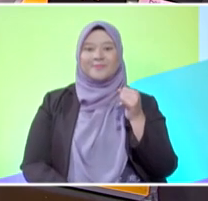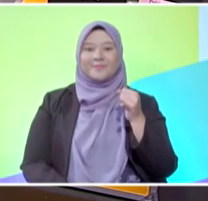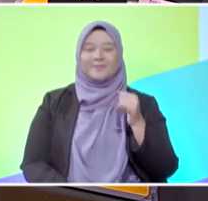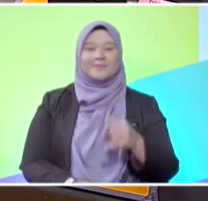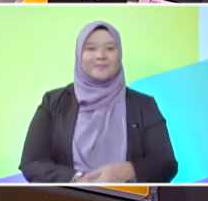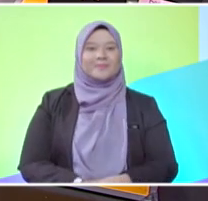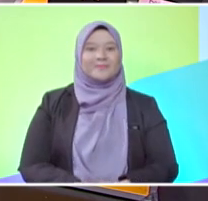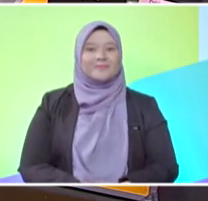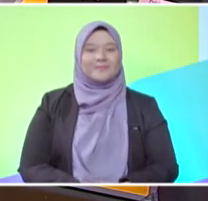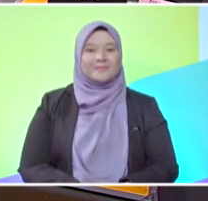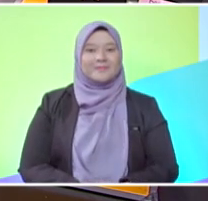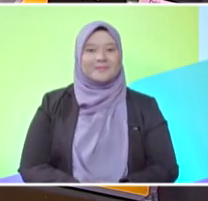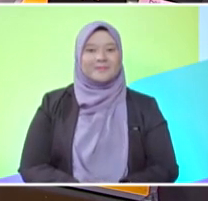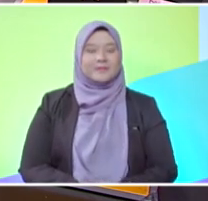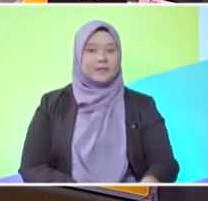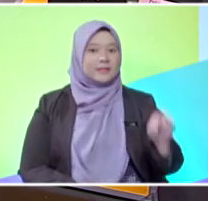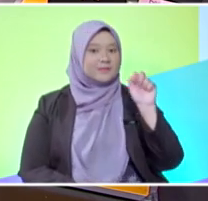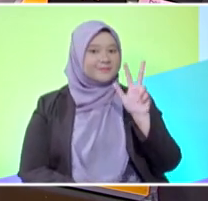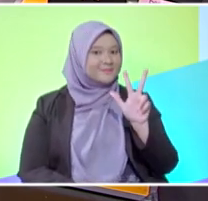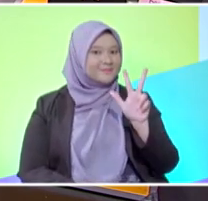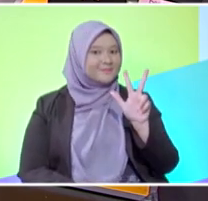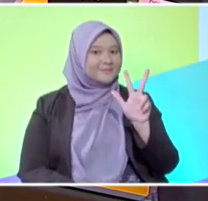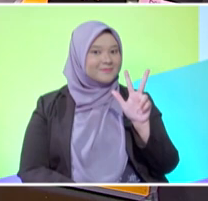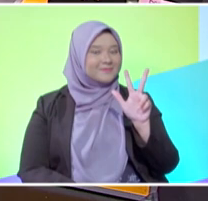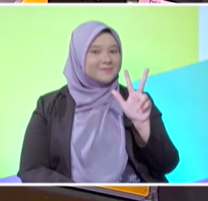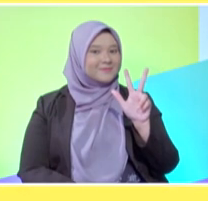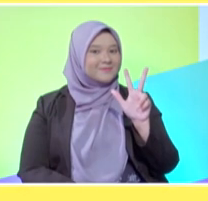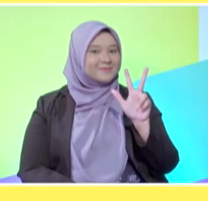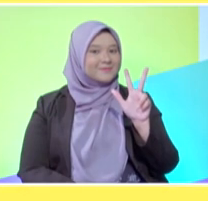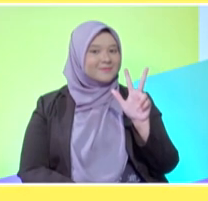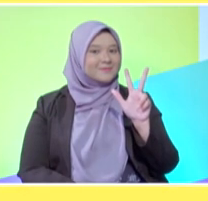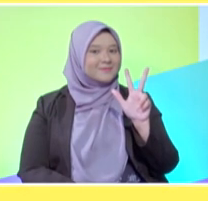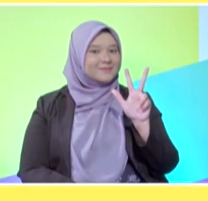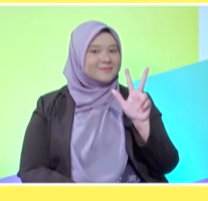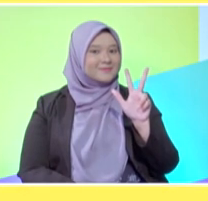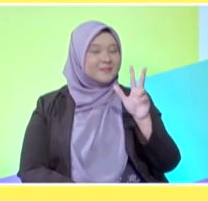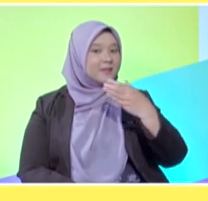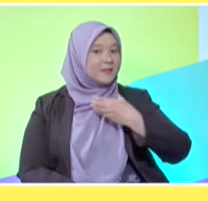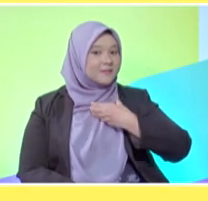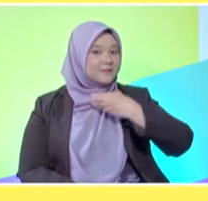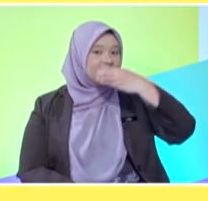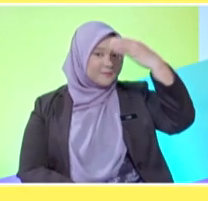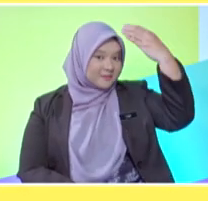kita lihat hewan yang ketiga yang makan tumbuk tumbuhan ini adalah zirafah